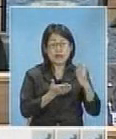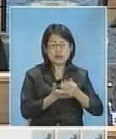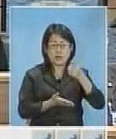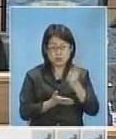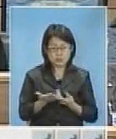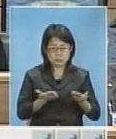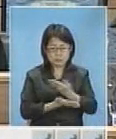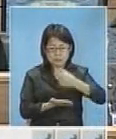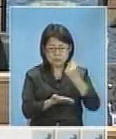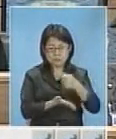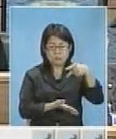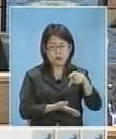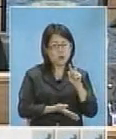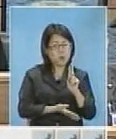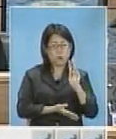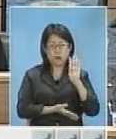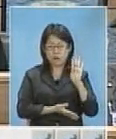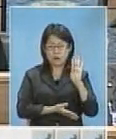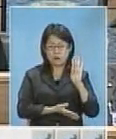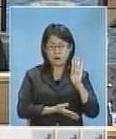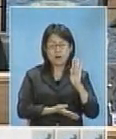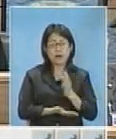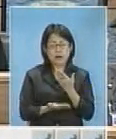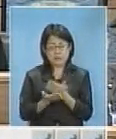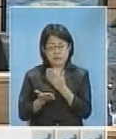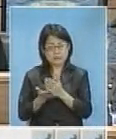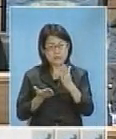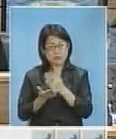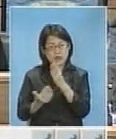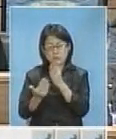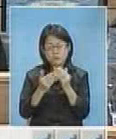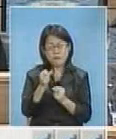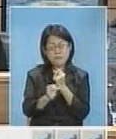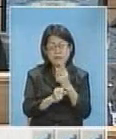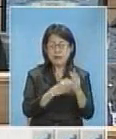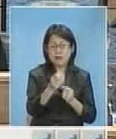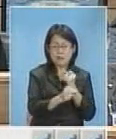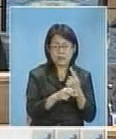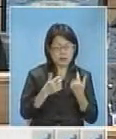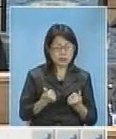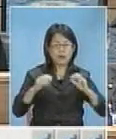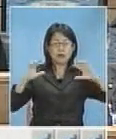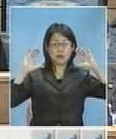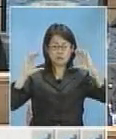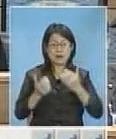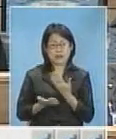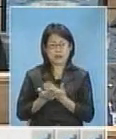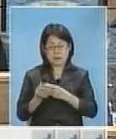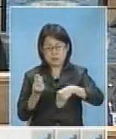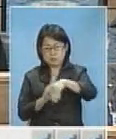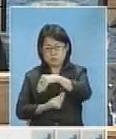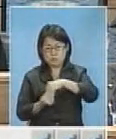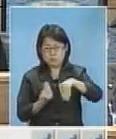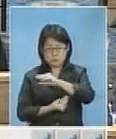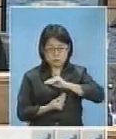ในรูปของพระราชบัญญัติคือพ.ร.บ.งบประมาณประจำในแต่ละปี แต่รัฐบาลกำลังดึงเม็ดเงินที่เป็นรายได้ปกติ